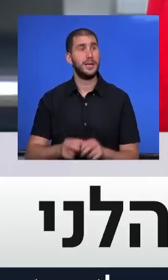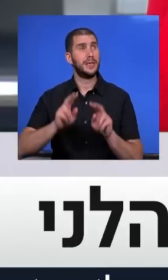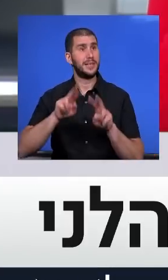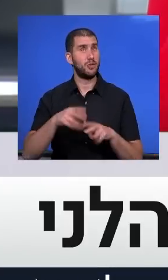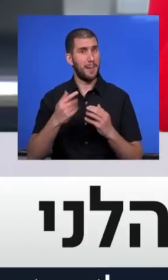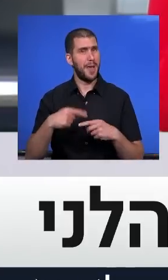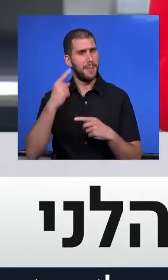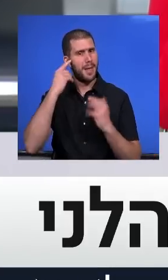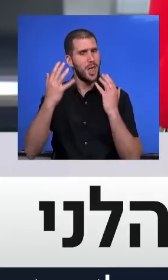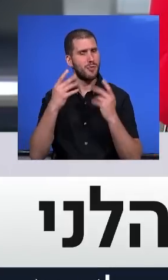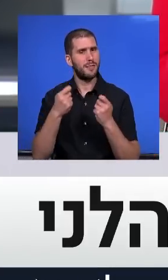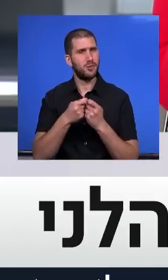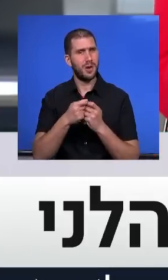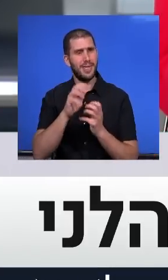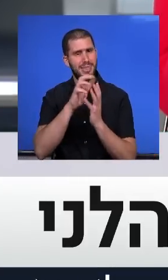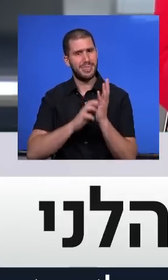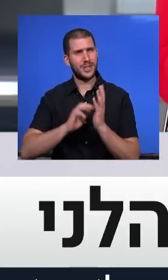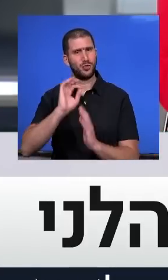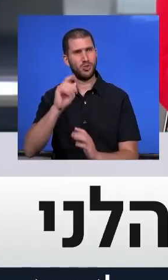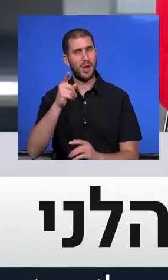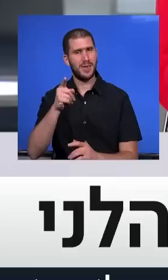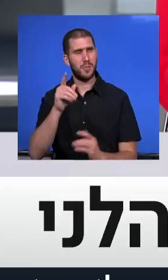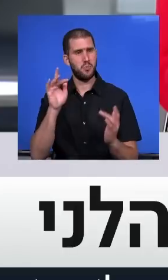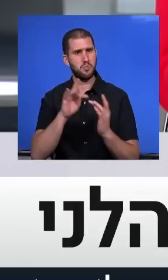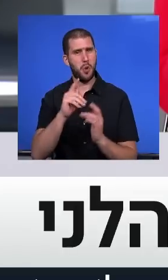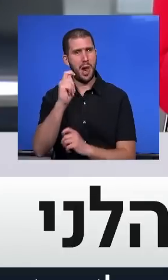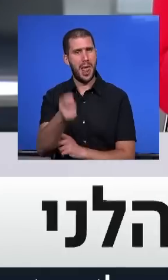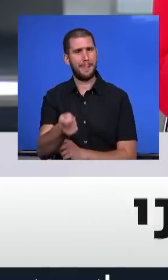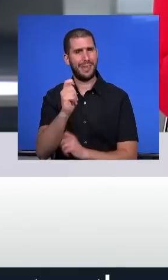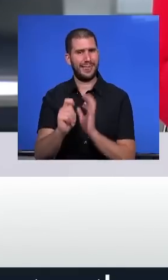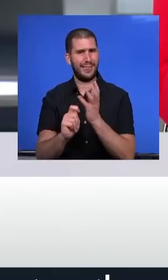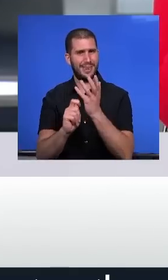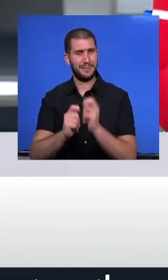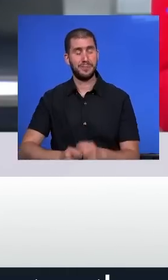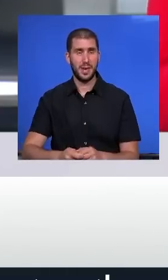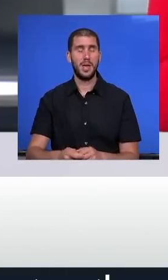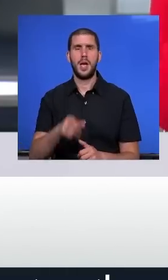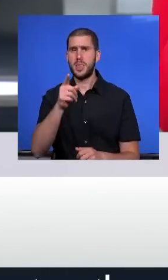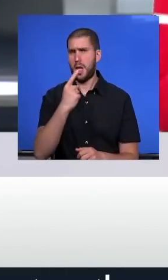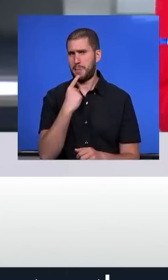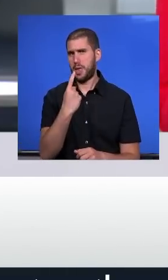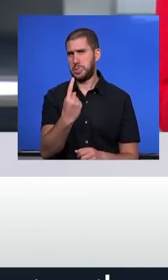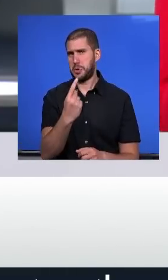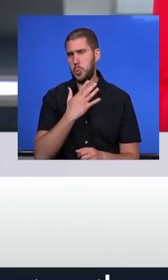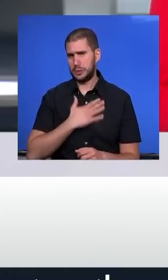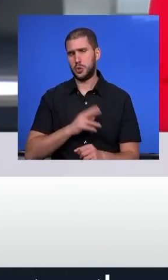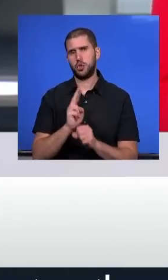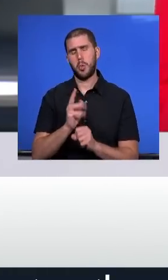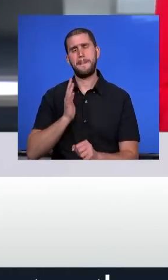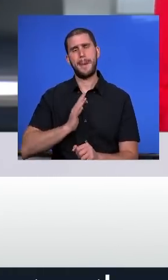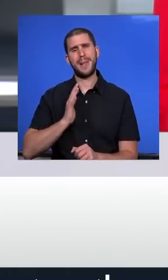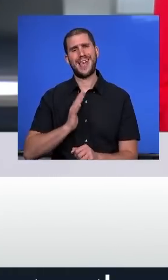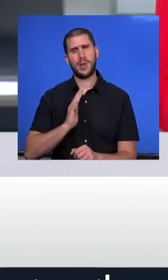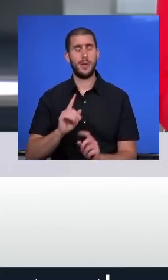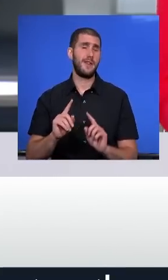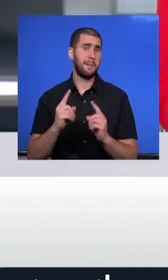עוד לחשוב על הטקסט שם, כשאתה עמוד מול הלפיד, מול האש. תראה, אמרת שאתה רוצה לשמור על הממלכתיות, ובכל